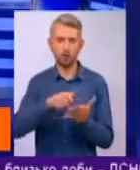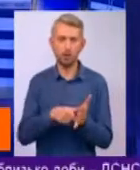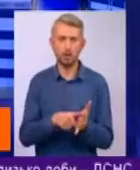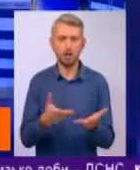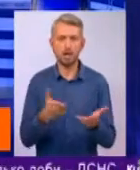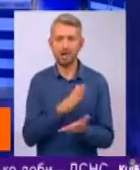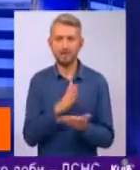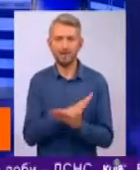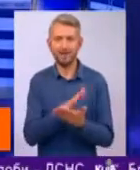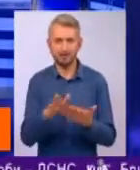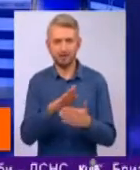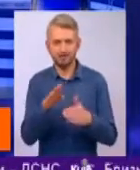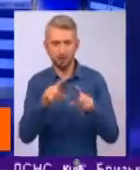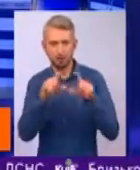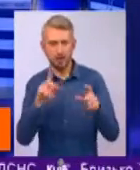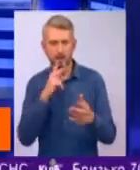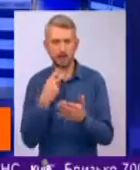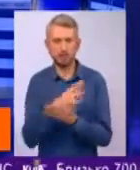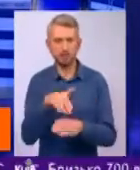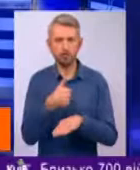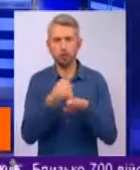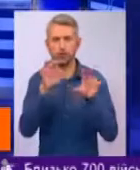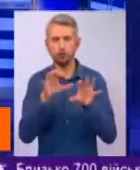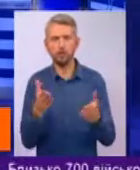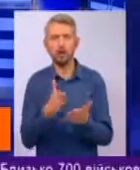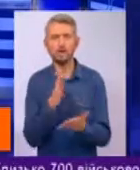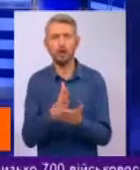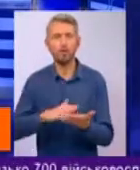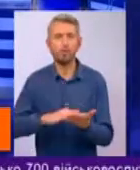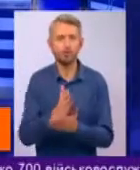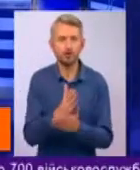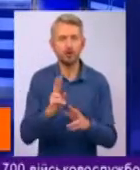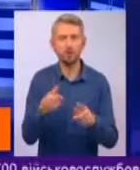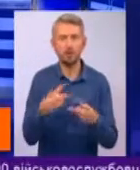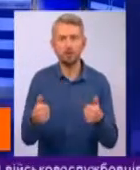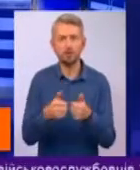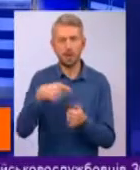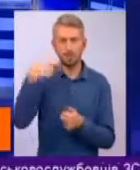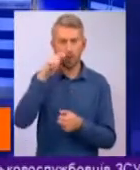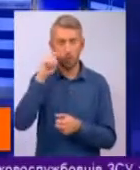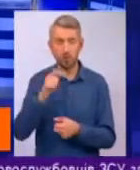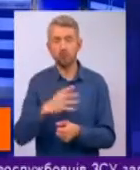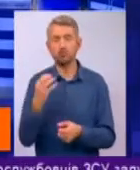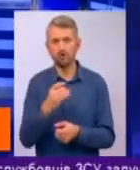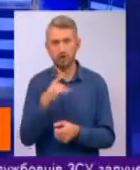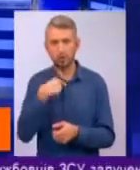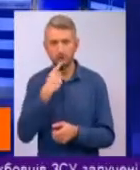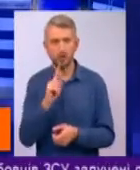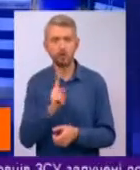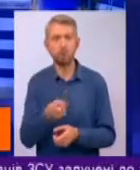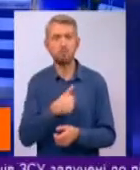є інституційним, не передбачений Конституцією, який є політичним клубом біля президента країни, ще раз говорить про те, що ми